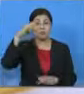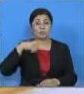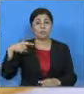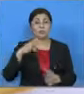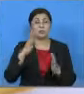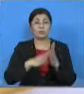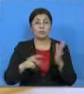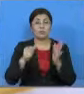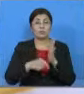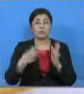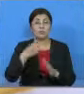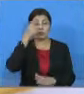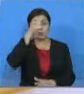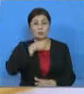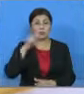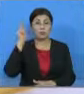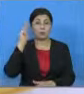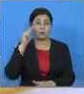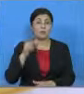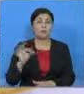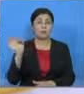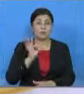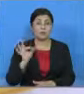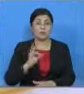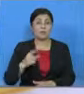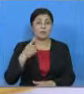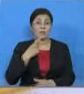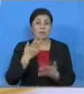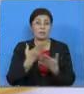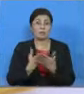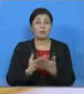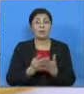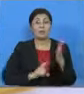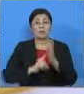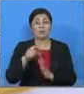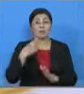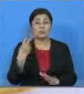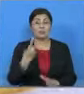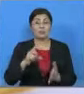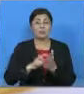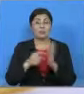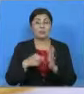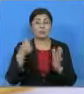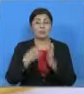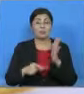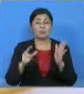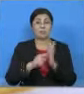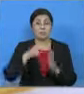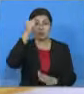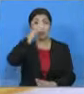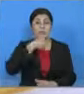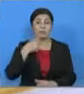года углубленное изучение немецкого языка начинается уже со второго класса. А в 67 году,